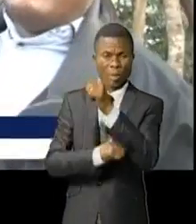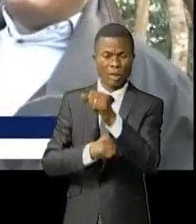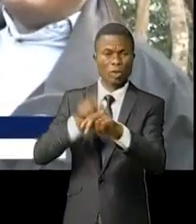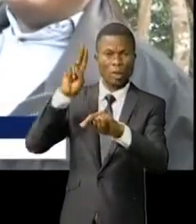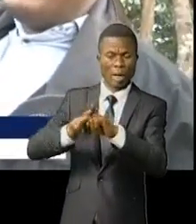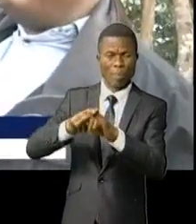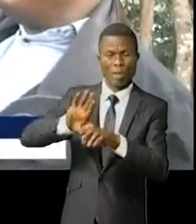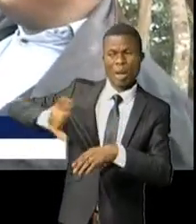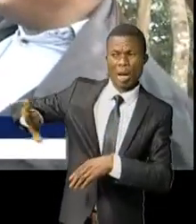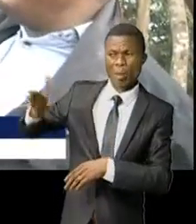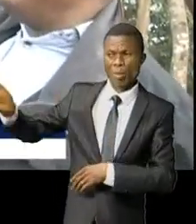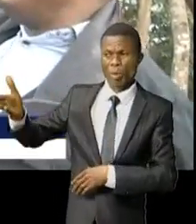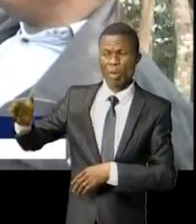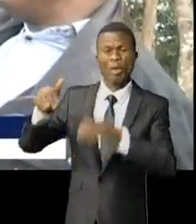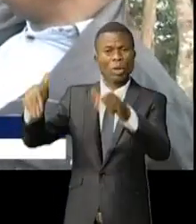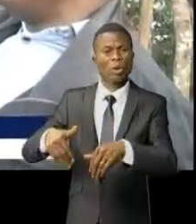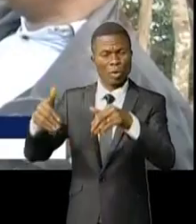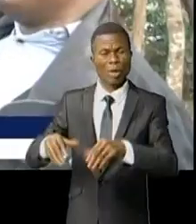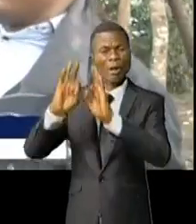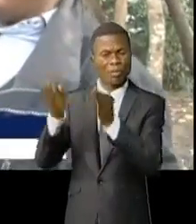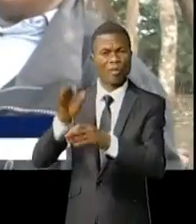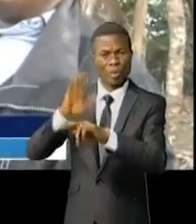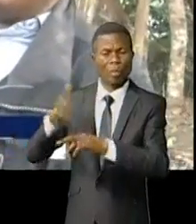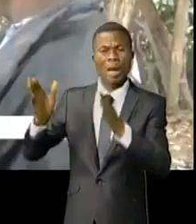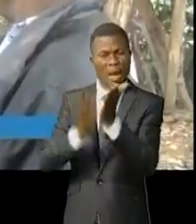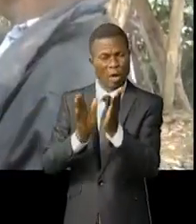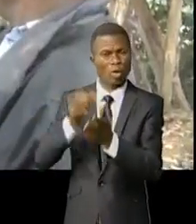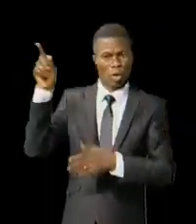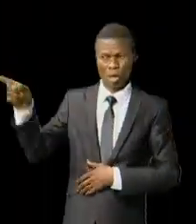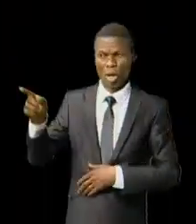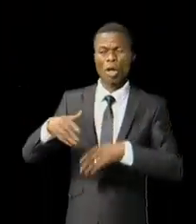territoire, avec leurs champs, leurs familles, il y a même les écoles.